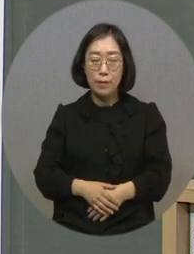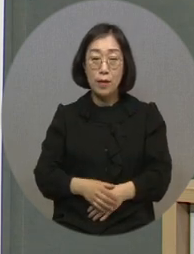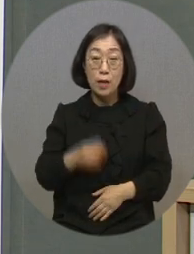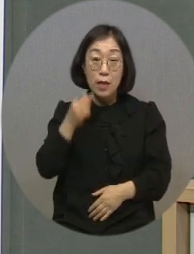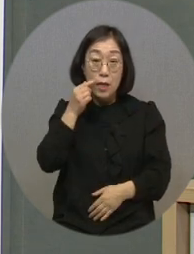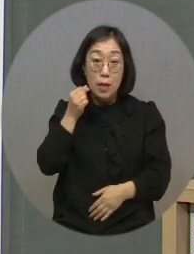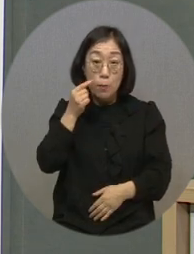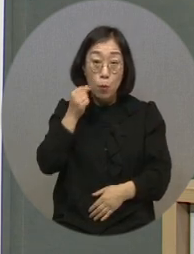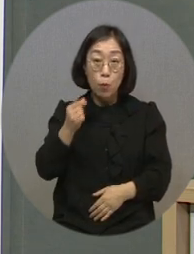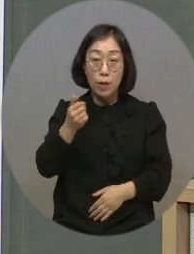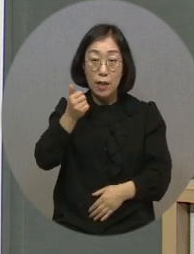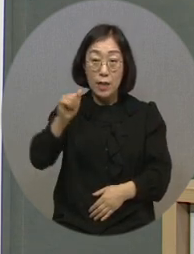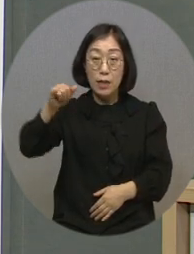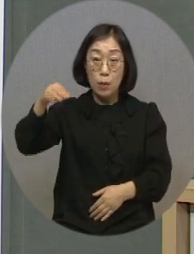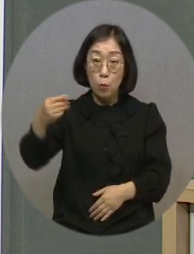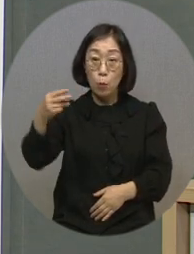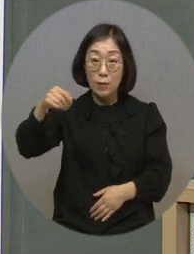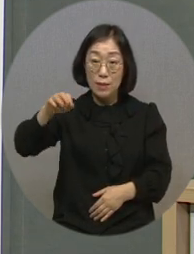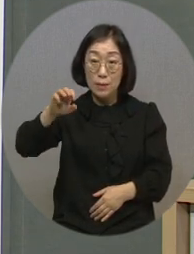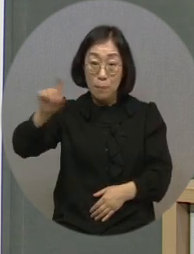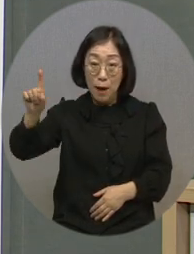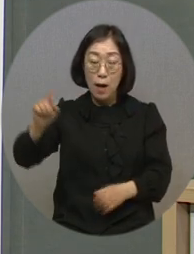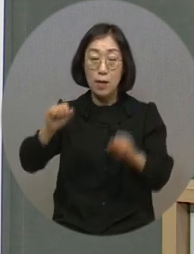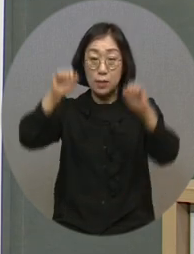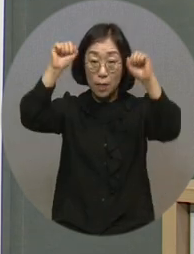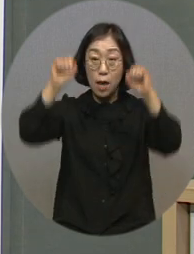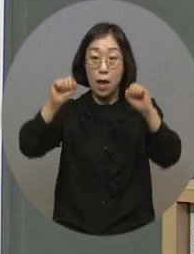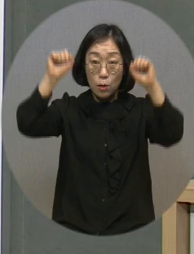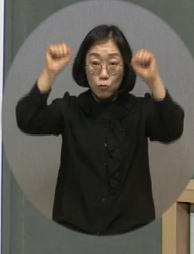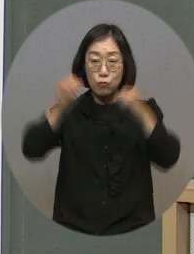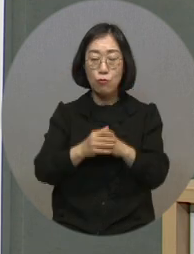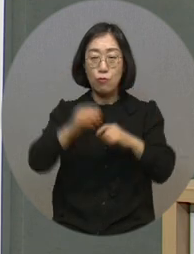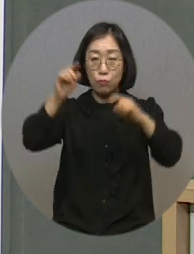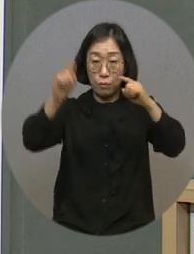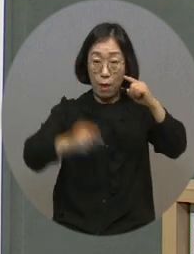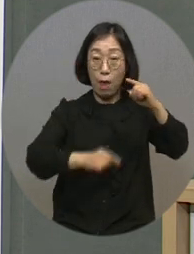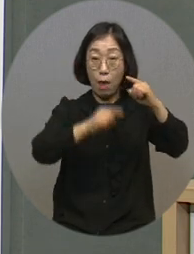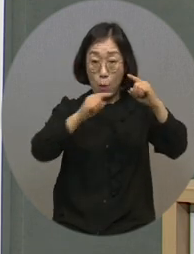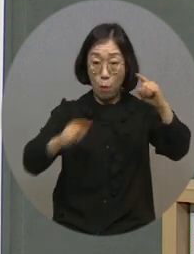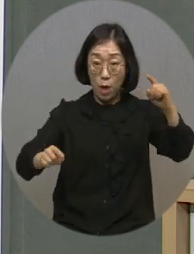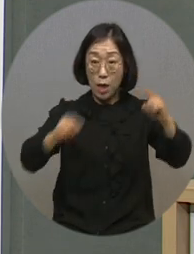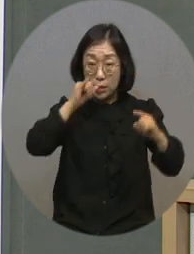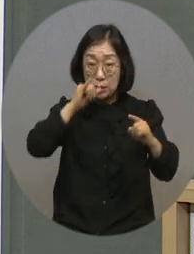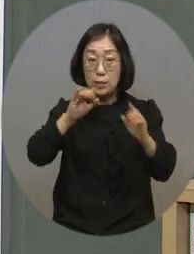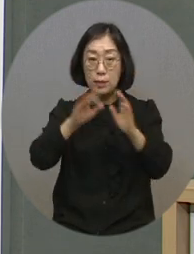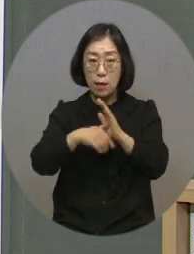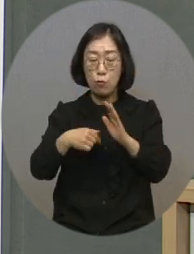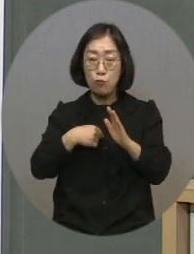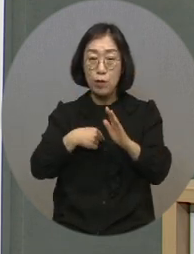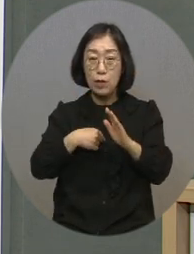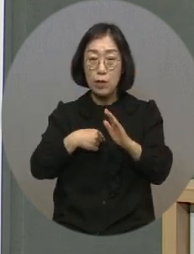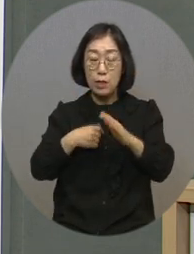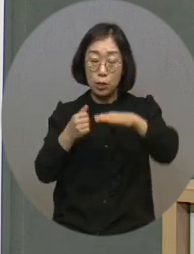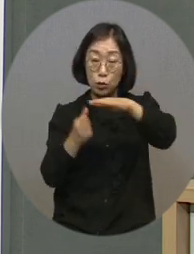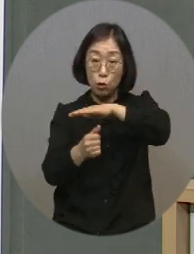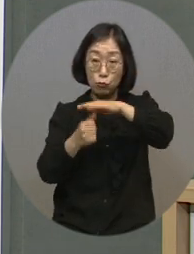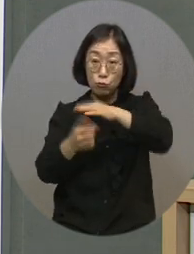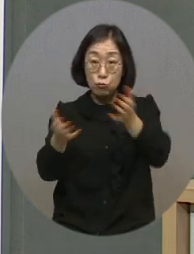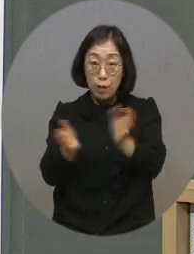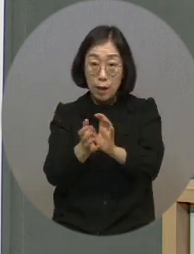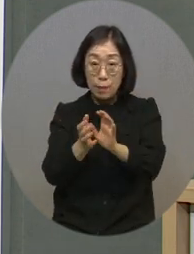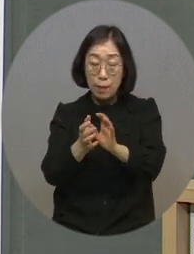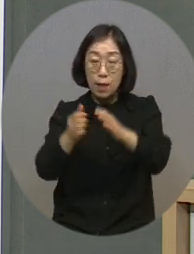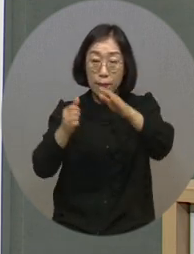예, 예, 예. 예, 거기에 그 체육 국제 예, 예. 대회가 있을 때에 예, 예. 우리 선수단 단장도 예,